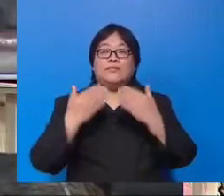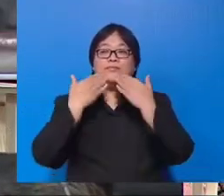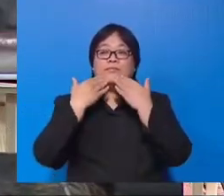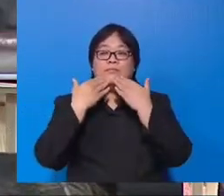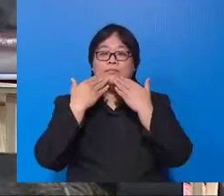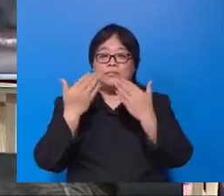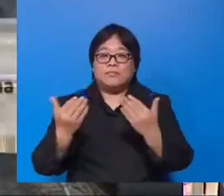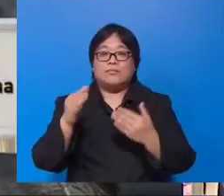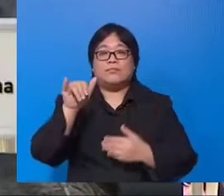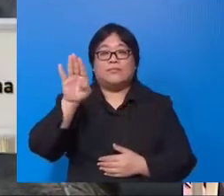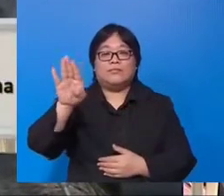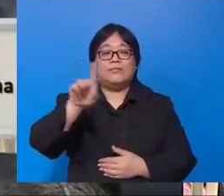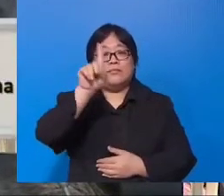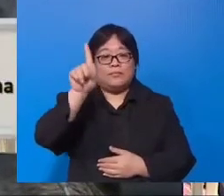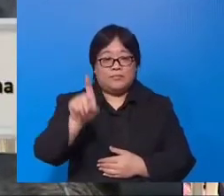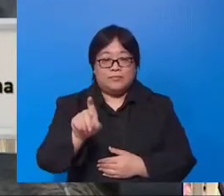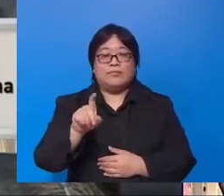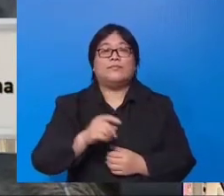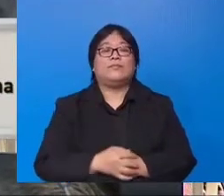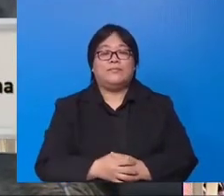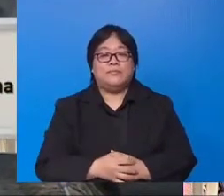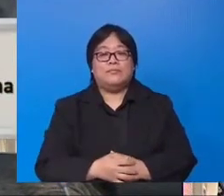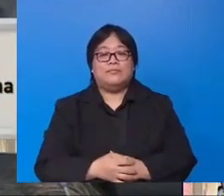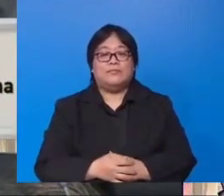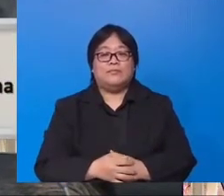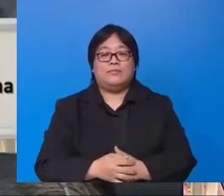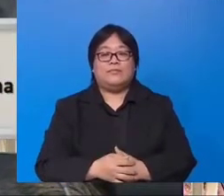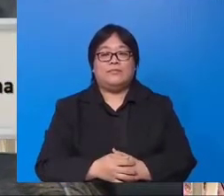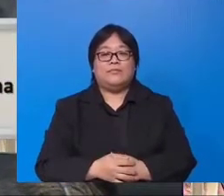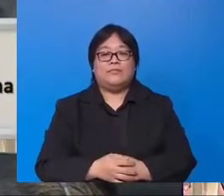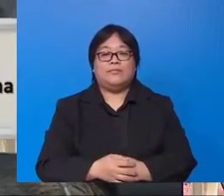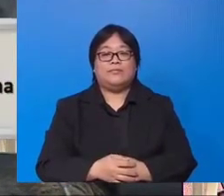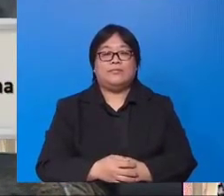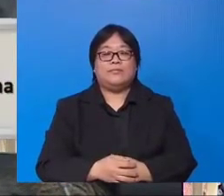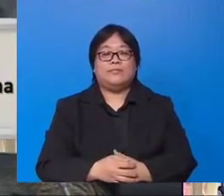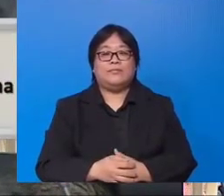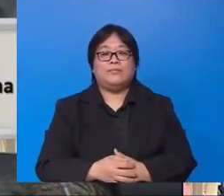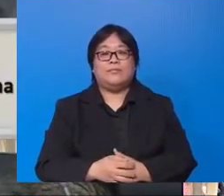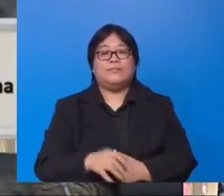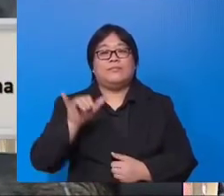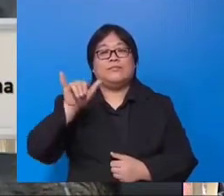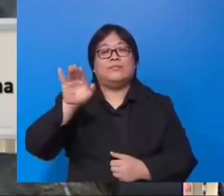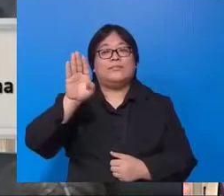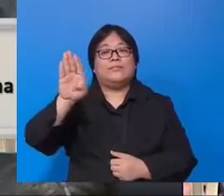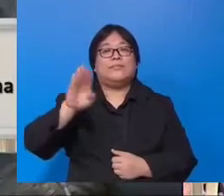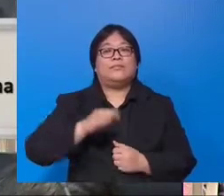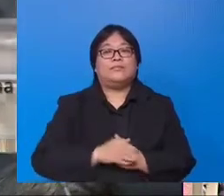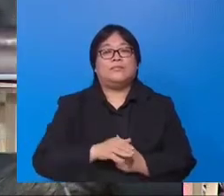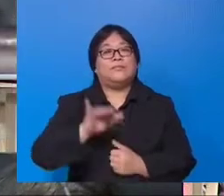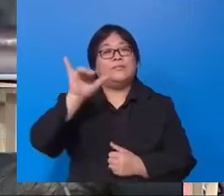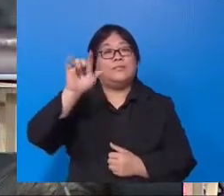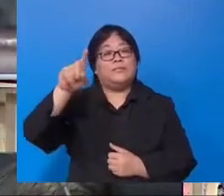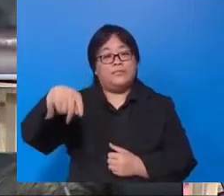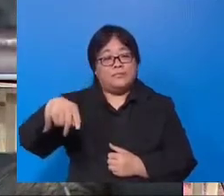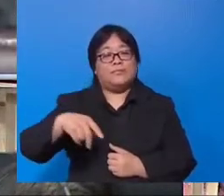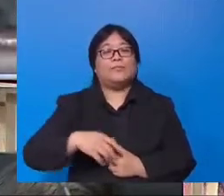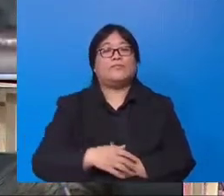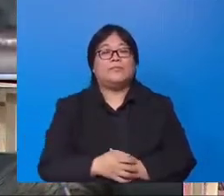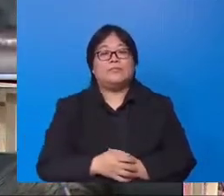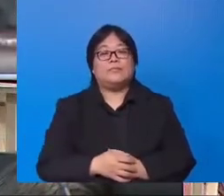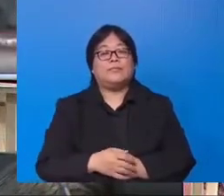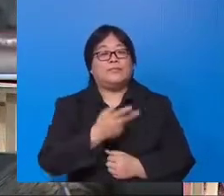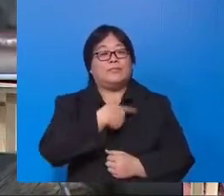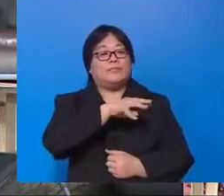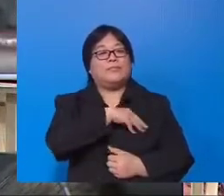kasih yang promo MV n solar nih eh Mbak Yanti tuh kasih waktu